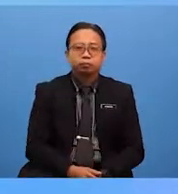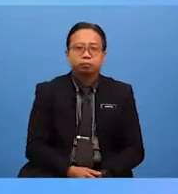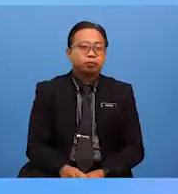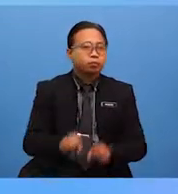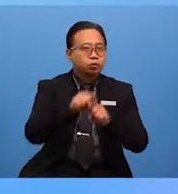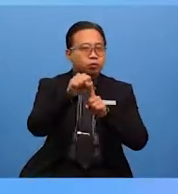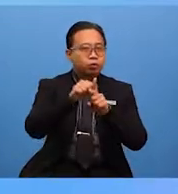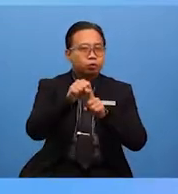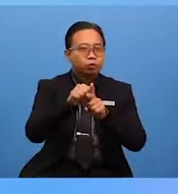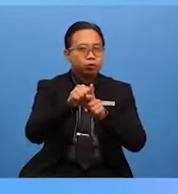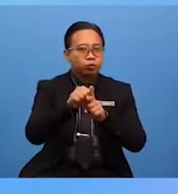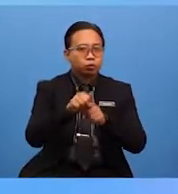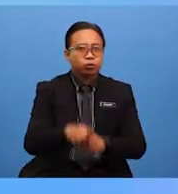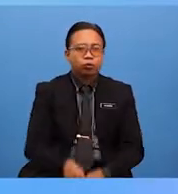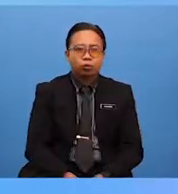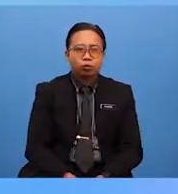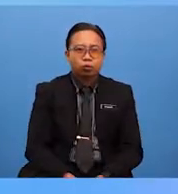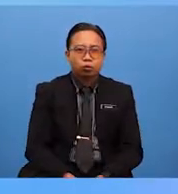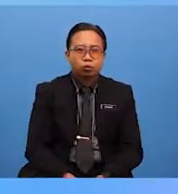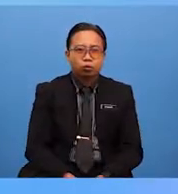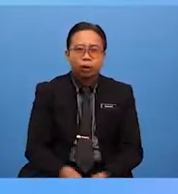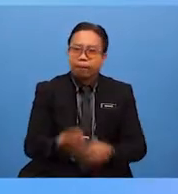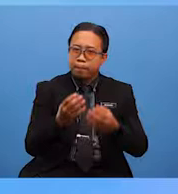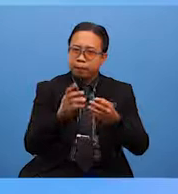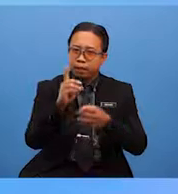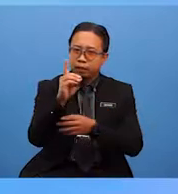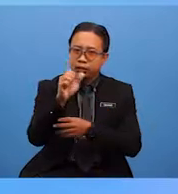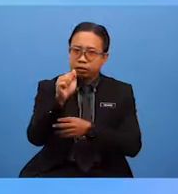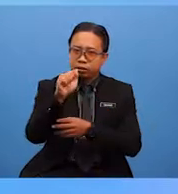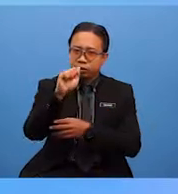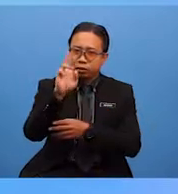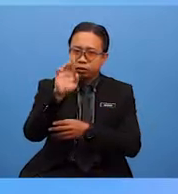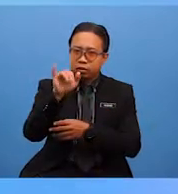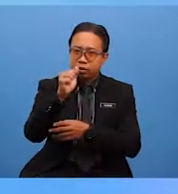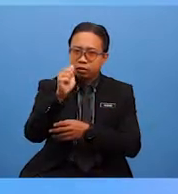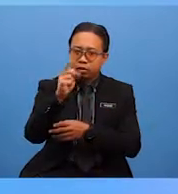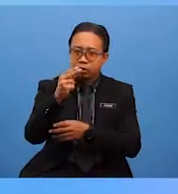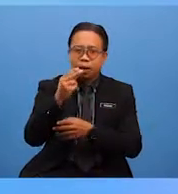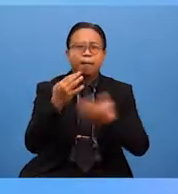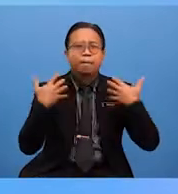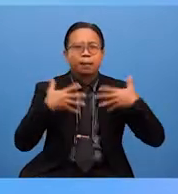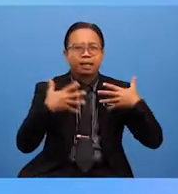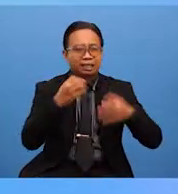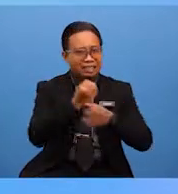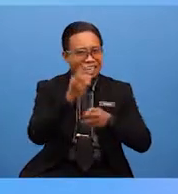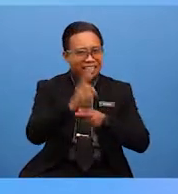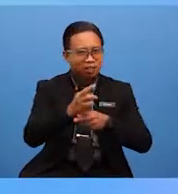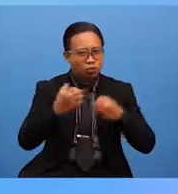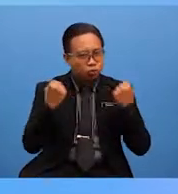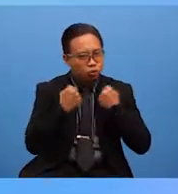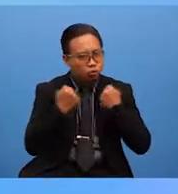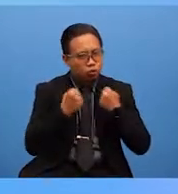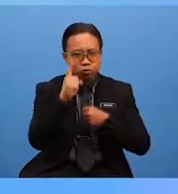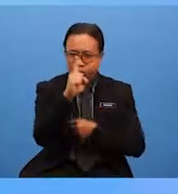suhu pula adalah Dajah kepanasan atau darjah kesejukan sesuatu